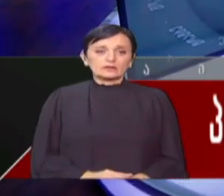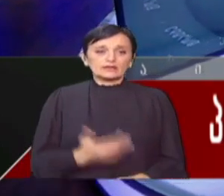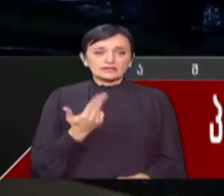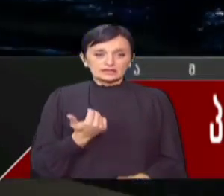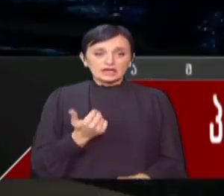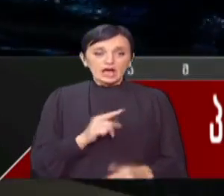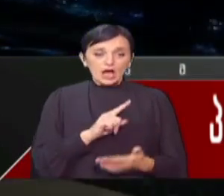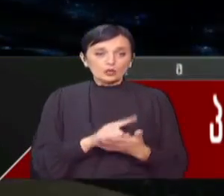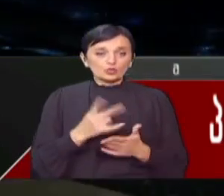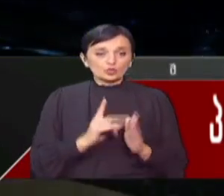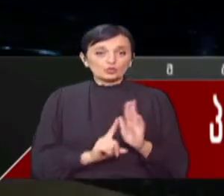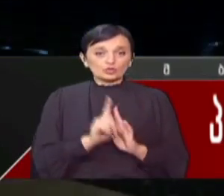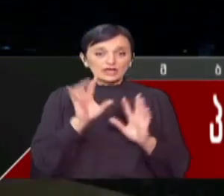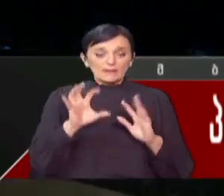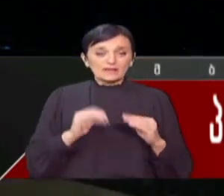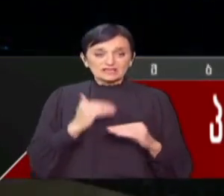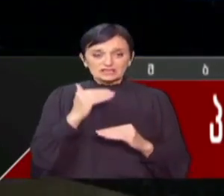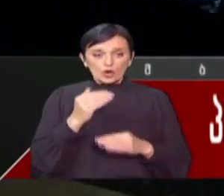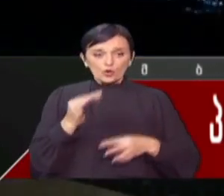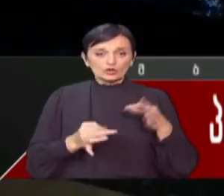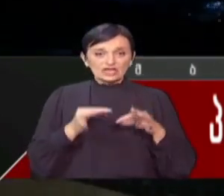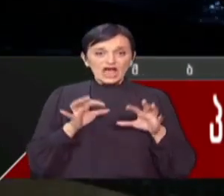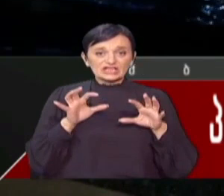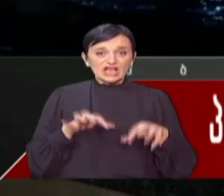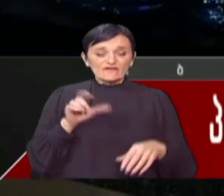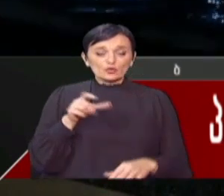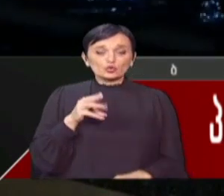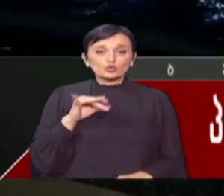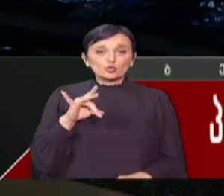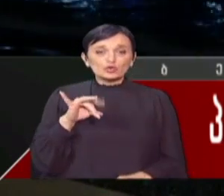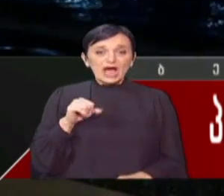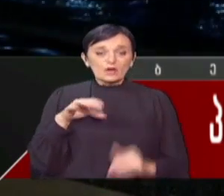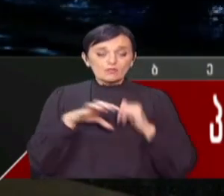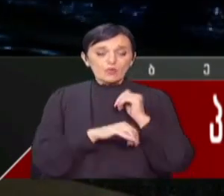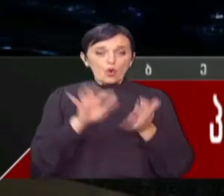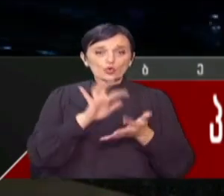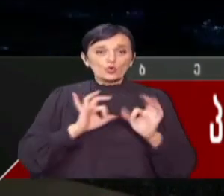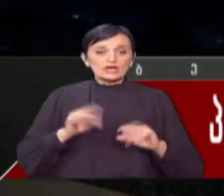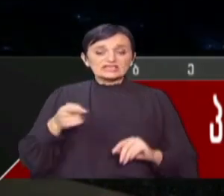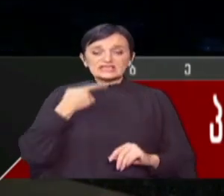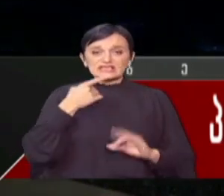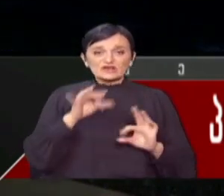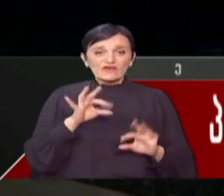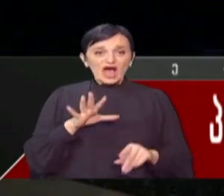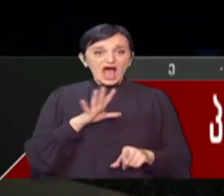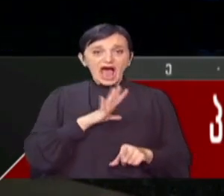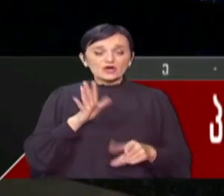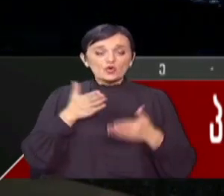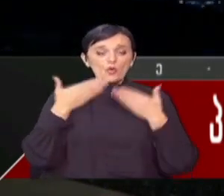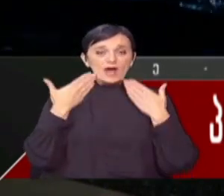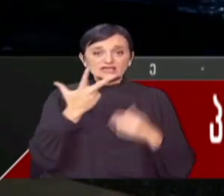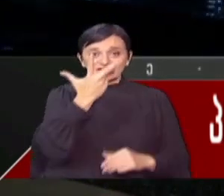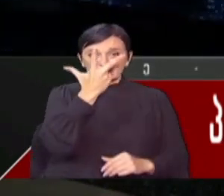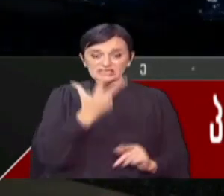Tehnic auzilebulat unda davitsqot sakonstitutsio sasamartlos tavshdomaris Merab Turavas bolo ganzkhadebit man ganatskhada rom ariqo martivi am sami